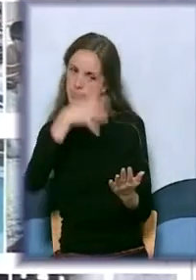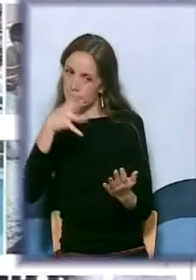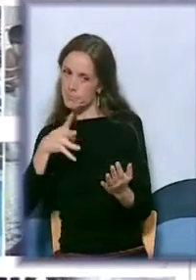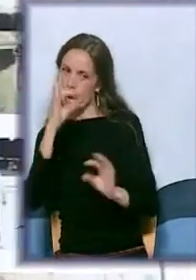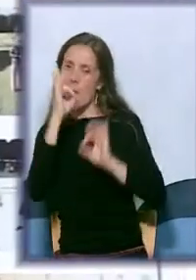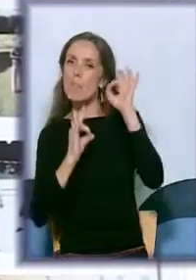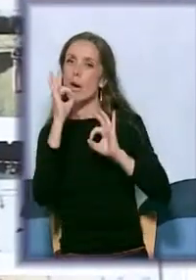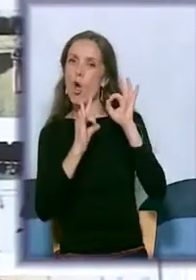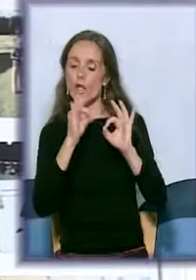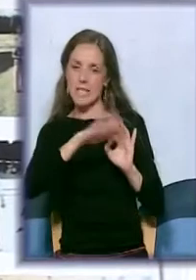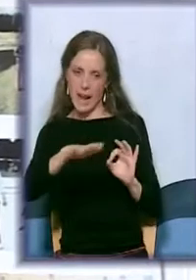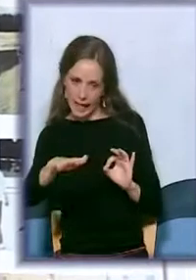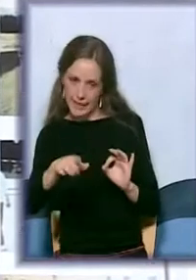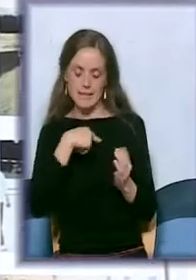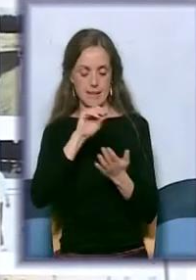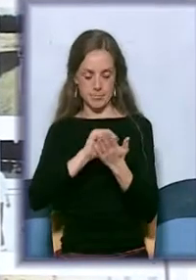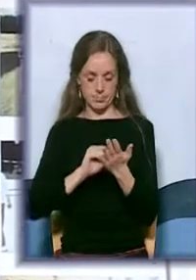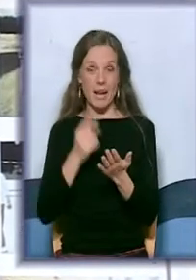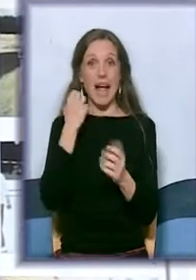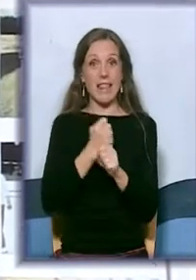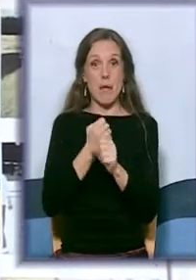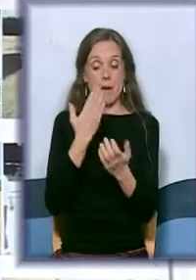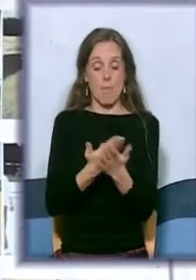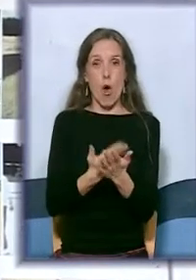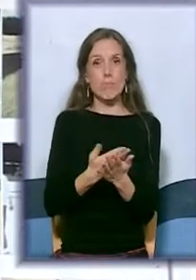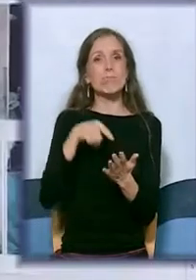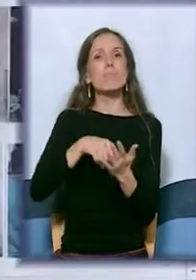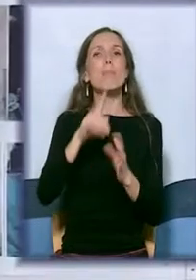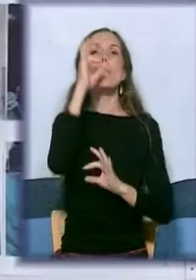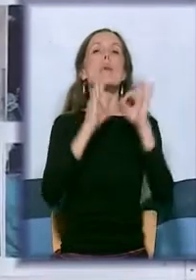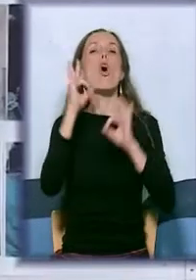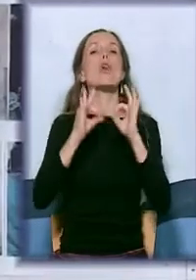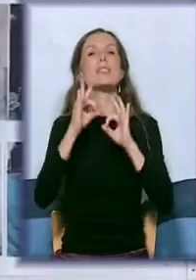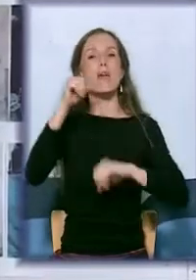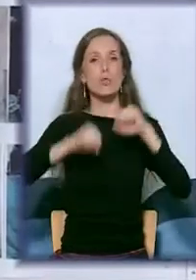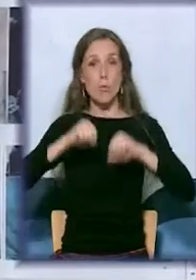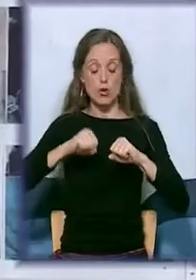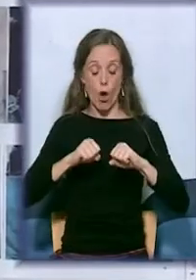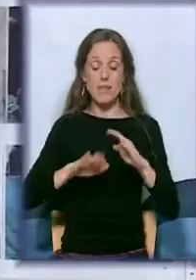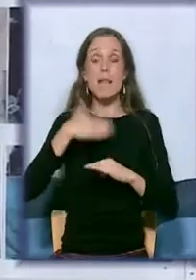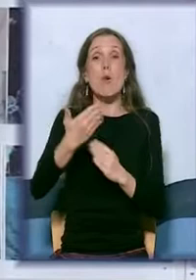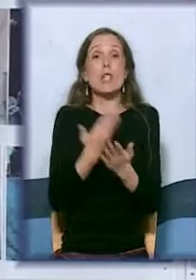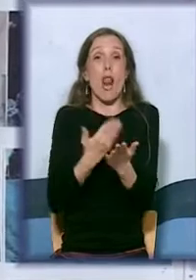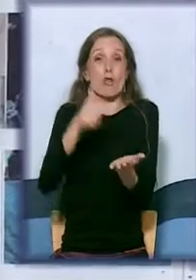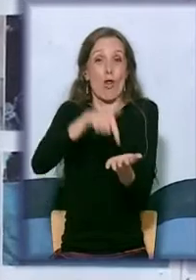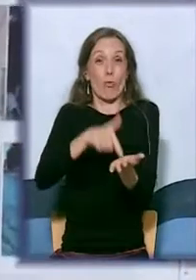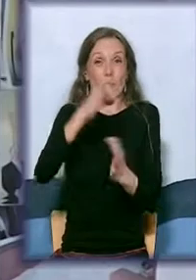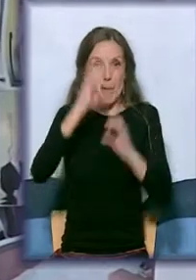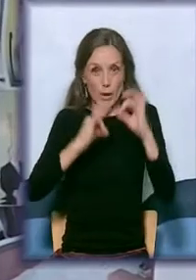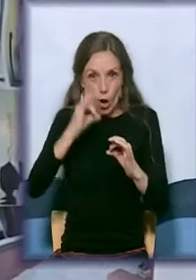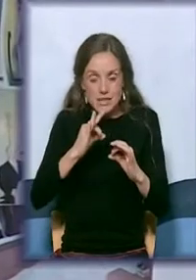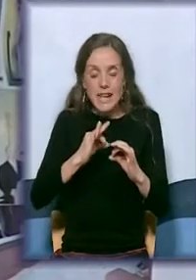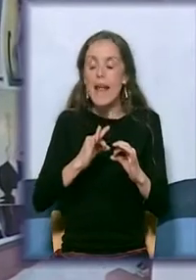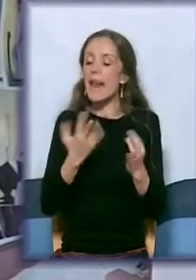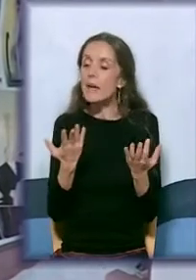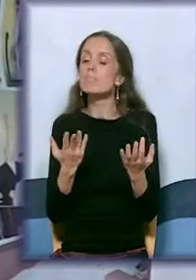dođu u dnevni boravak, na osnovu te procene, znači procenu sposobnosti korisnika, na osnovu te procene sposobnosti određuju se